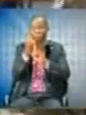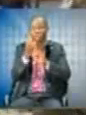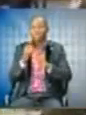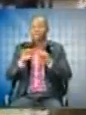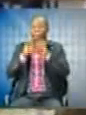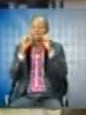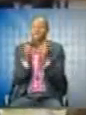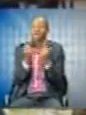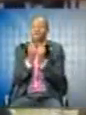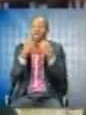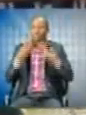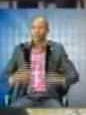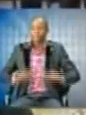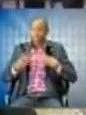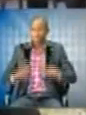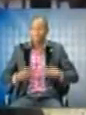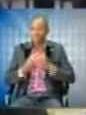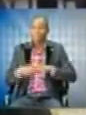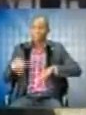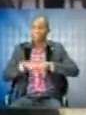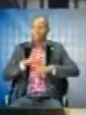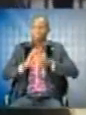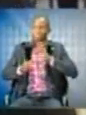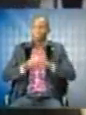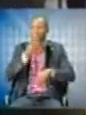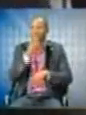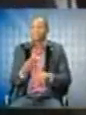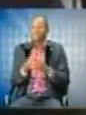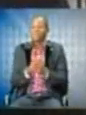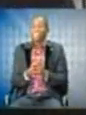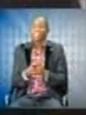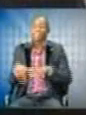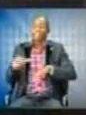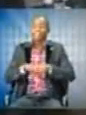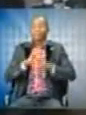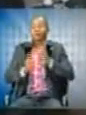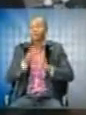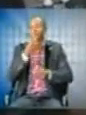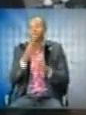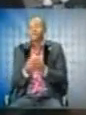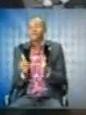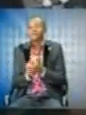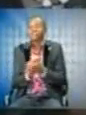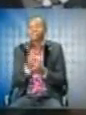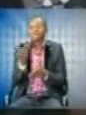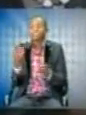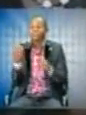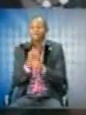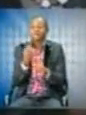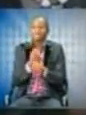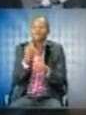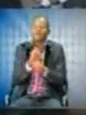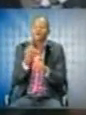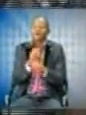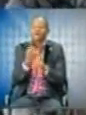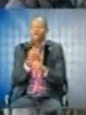globalité, il est difficile d'exercer un métier qui rapporte. Et pour combattre cet analphabétisme qui en est facteur primordial en